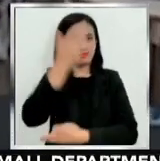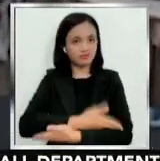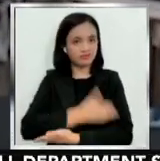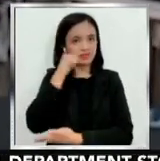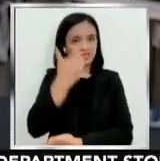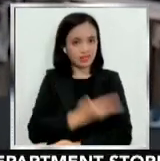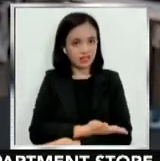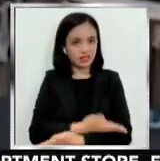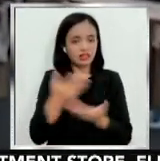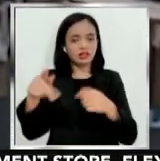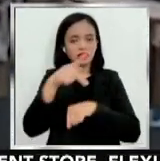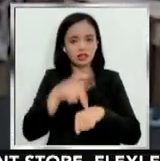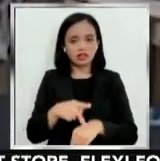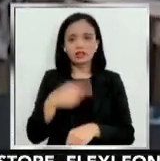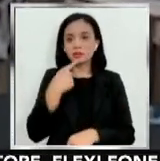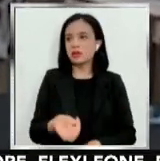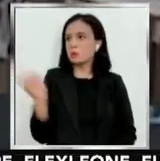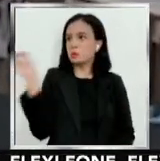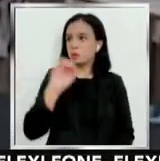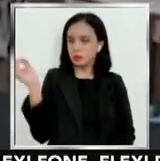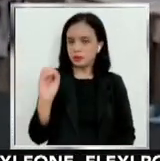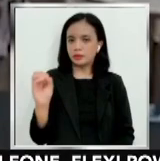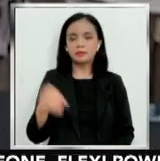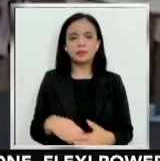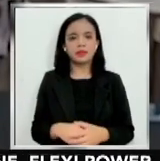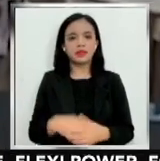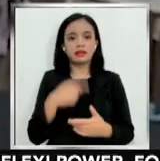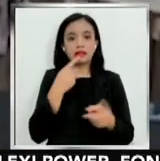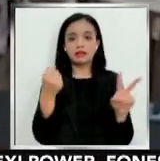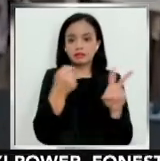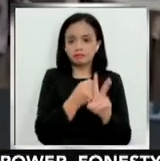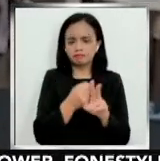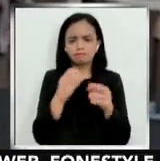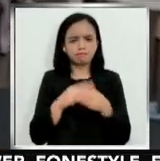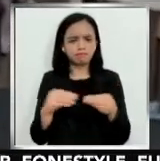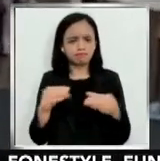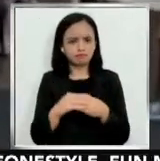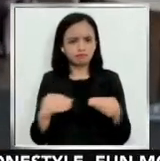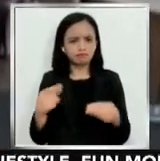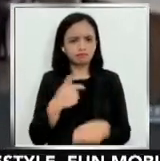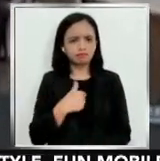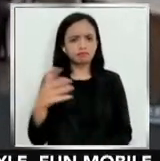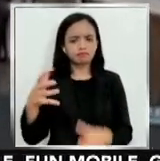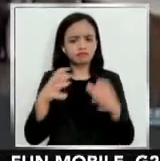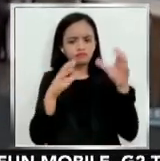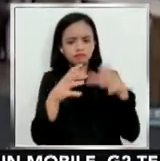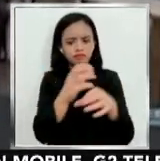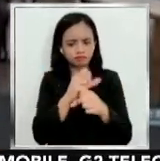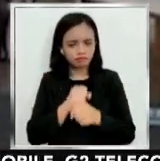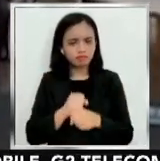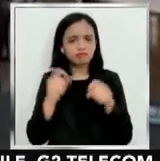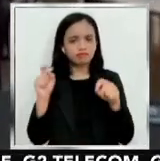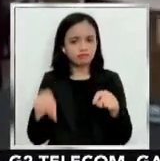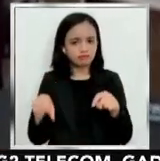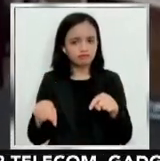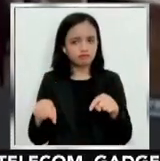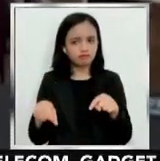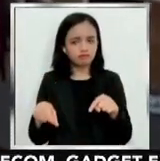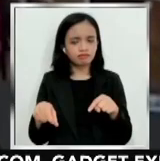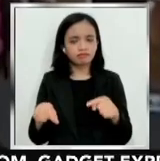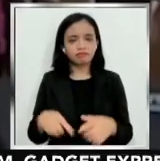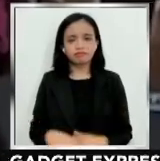Kwento ng isa pang nabiktima. Anak ko, kukunin ko dito sana, sir. Eh, ang sabi